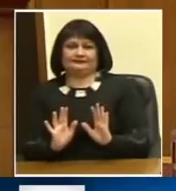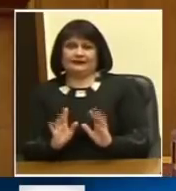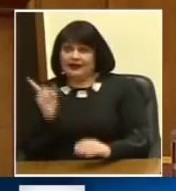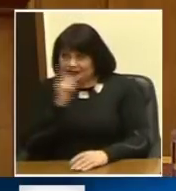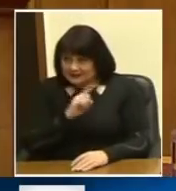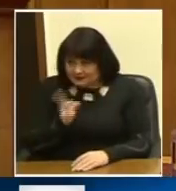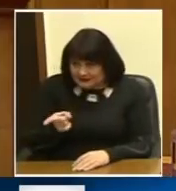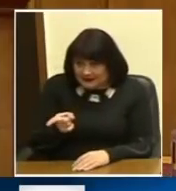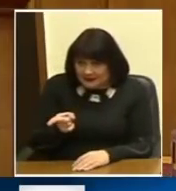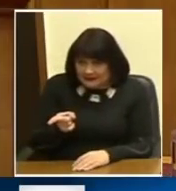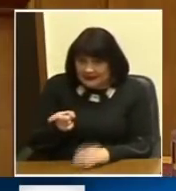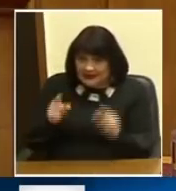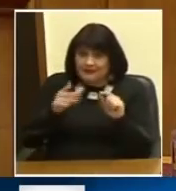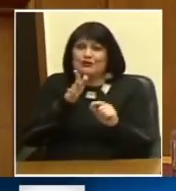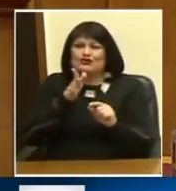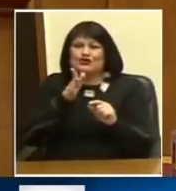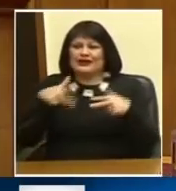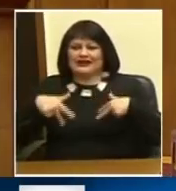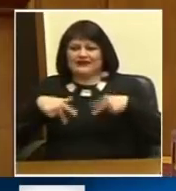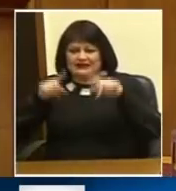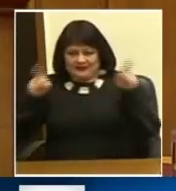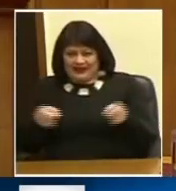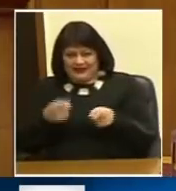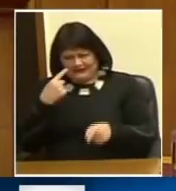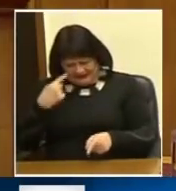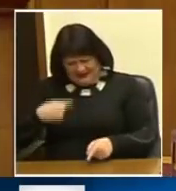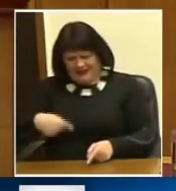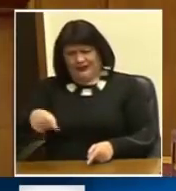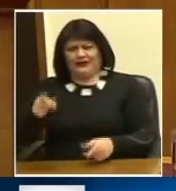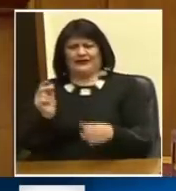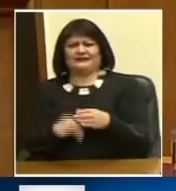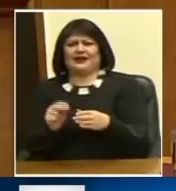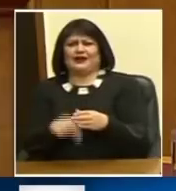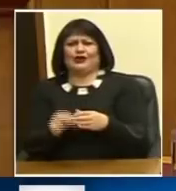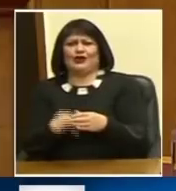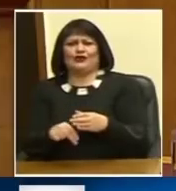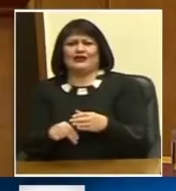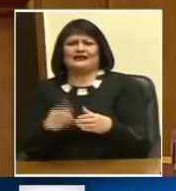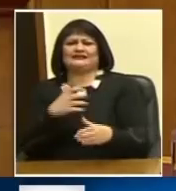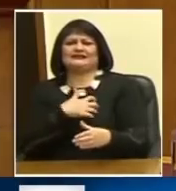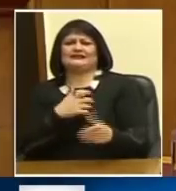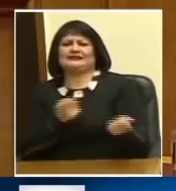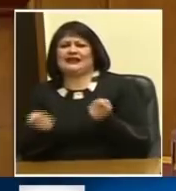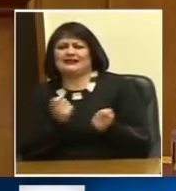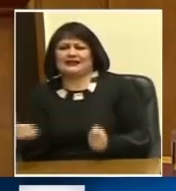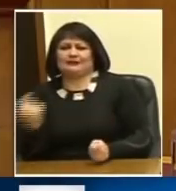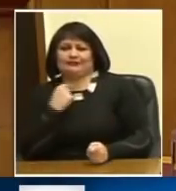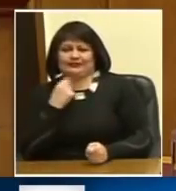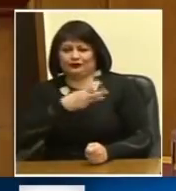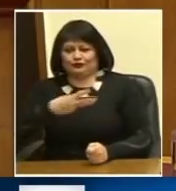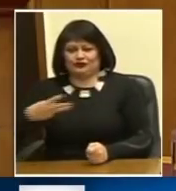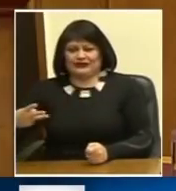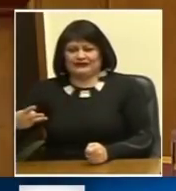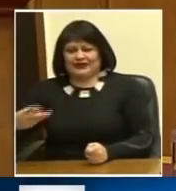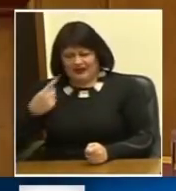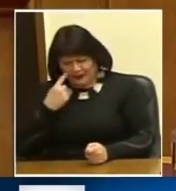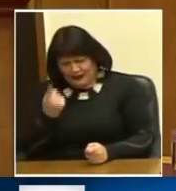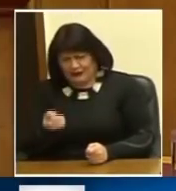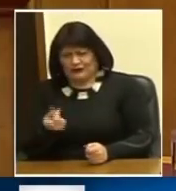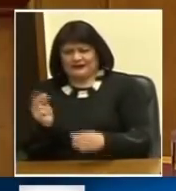με την παρένθεση. Θα διαψευστείτε όσον ούπο και με τη λεγόμενη στρατηγική ήττα του ΣΥΡΙΖΑ